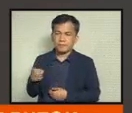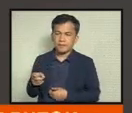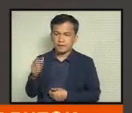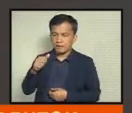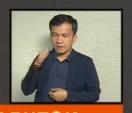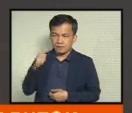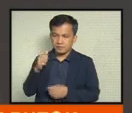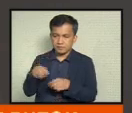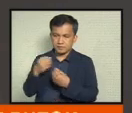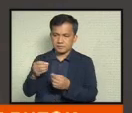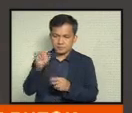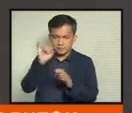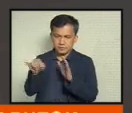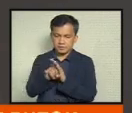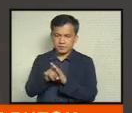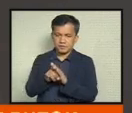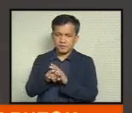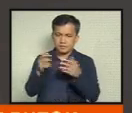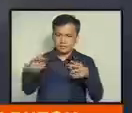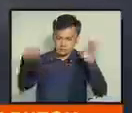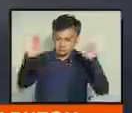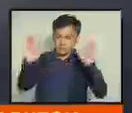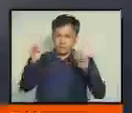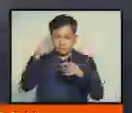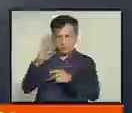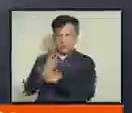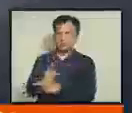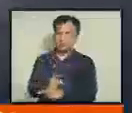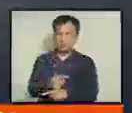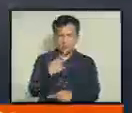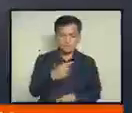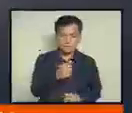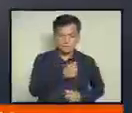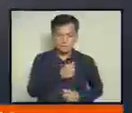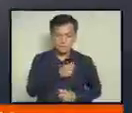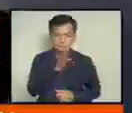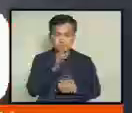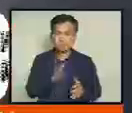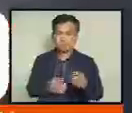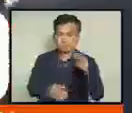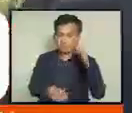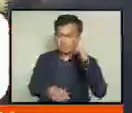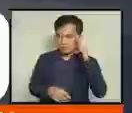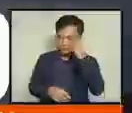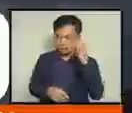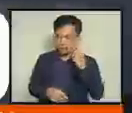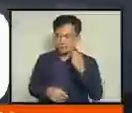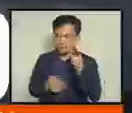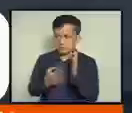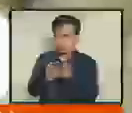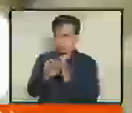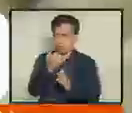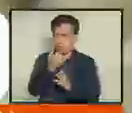ayaw nilang i-divulge yung identity ng mga Air Force Border Protection. Sabi naman ni Army Spokesman Ramon Zagala, honest mistake ang